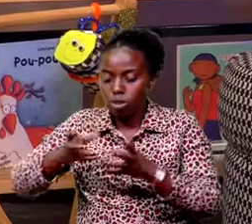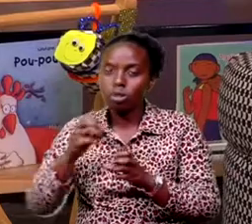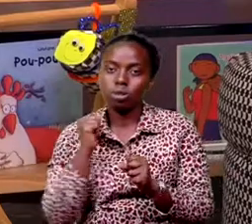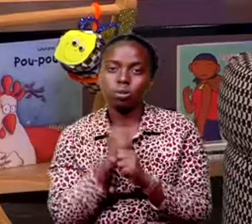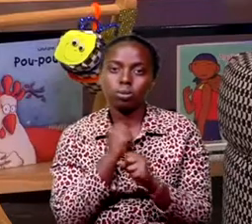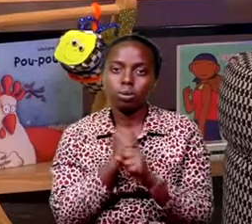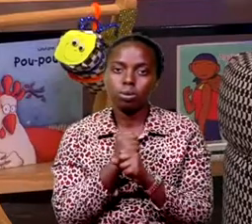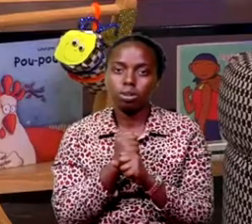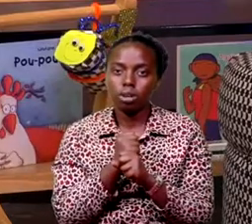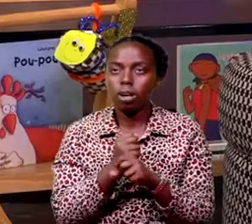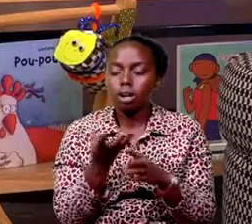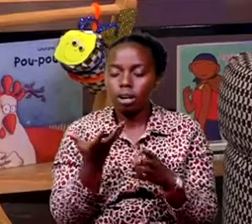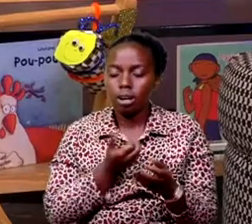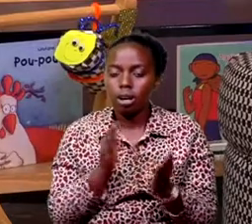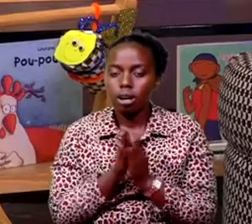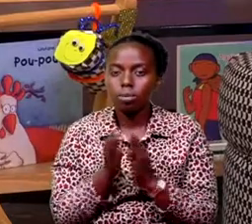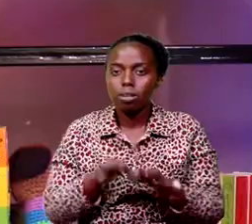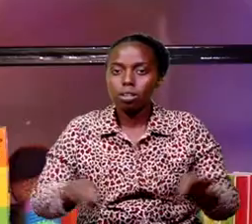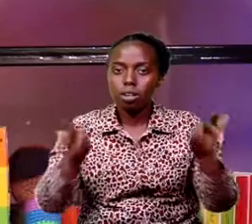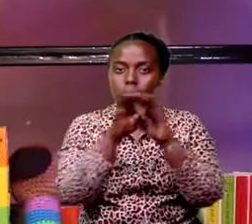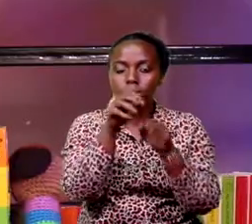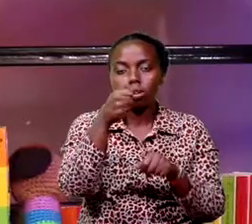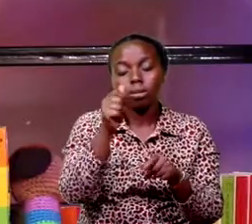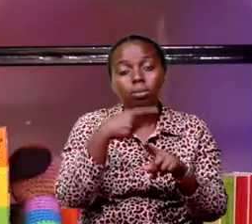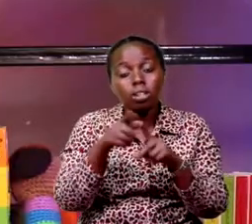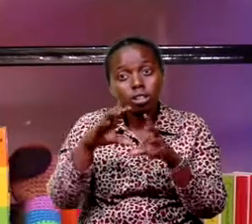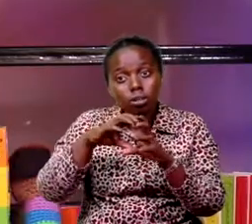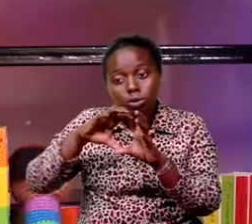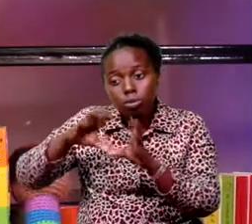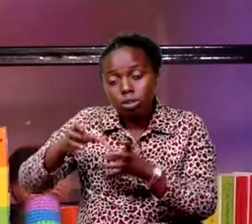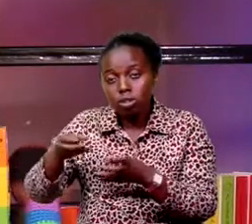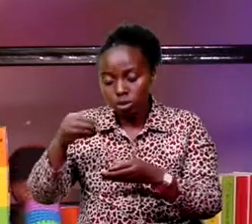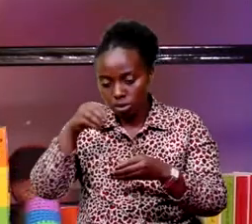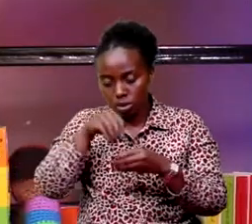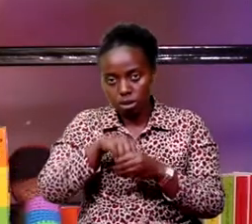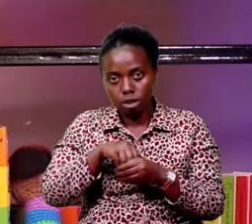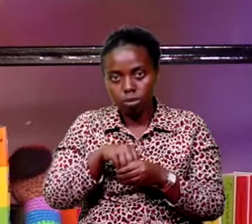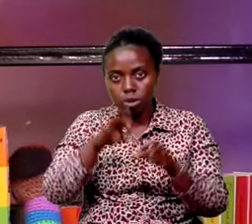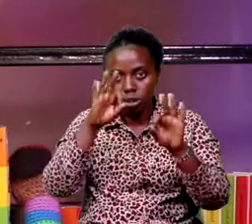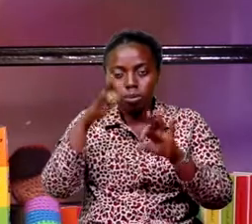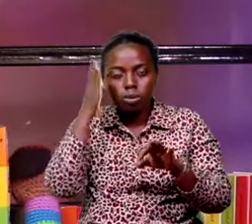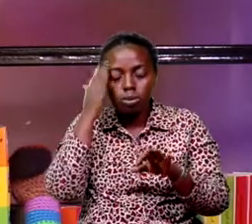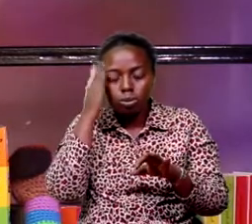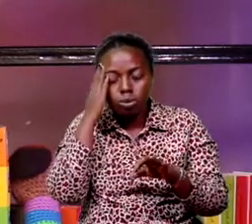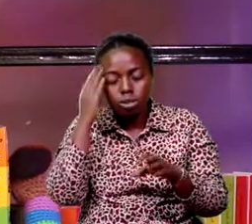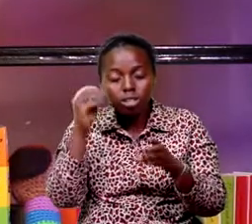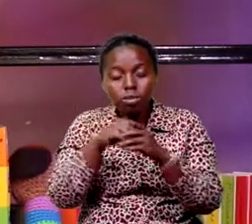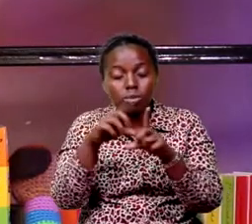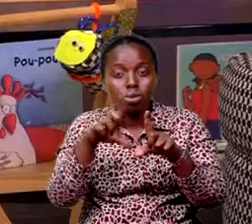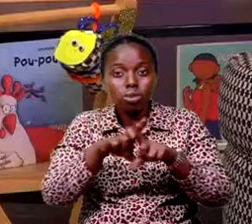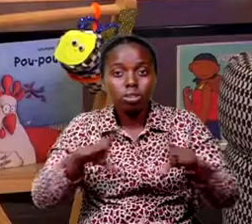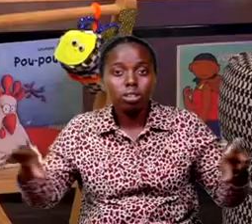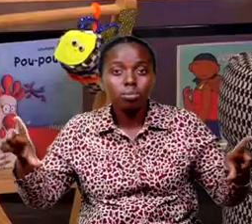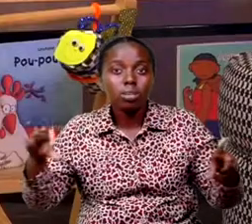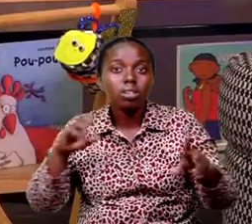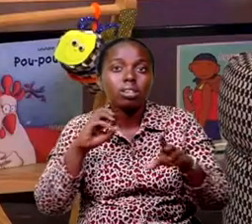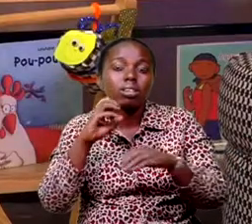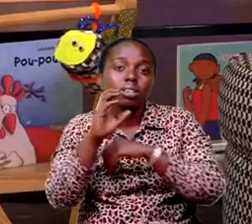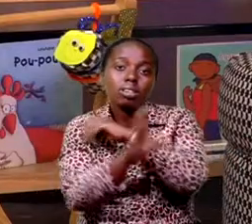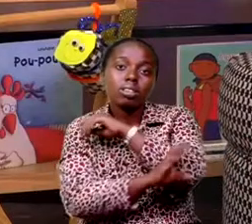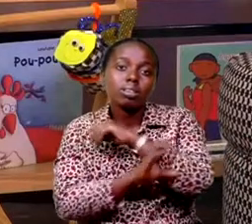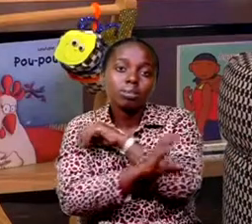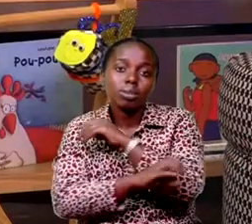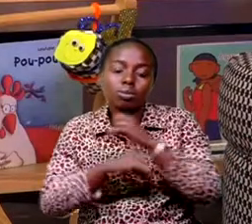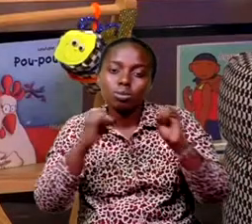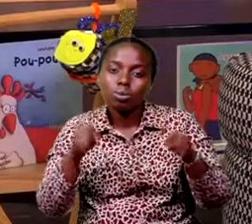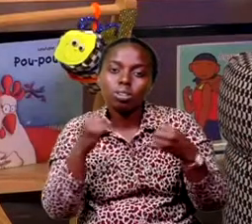bikora ndetse n'umumaro wabyo. Ariko ibyo byiciro harimo ibyo tuzi mu ndimi z'amahanga, turagerageza